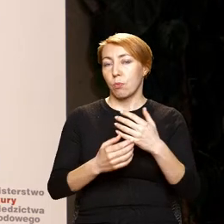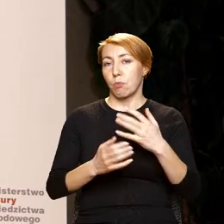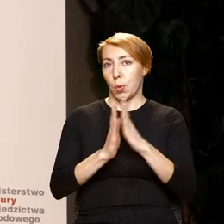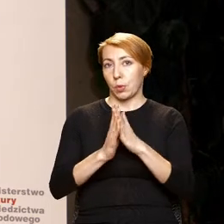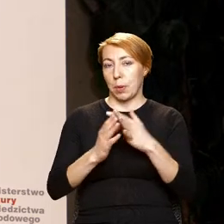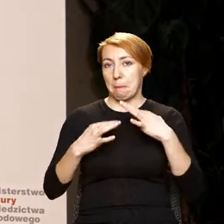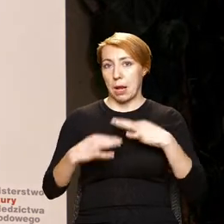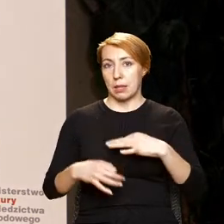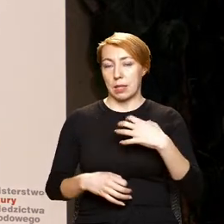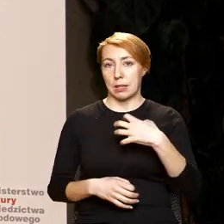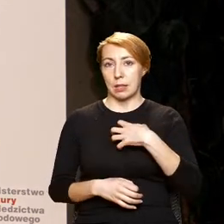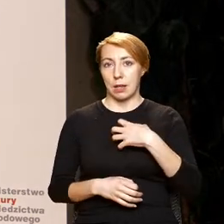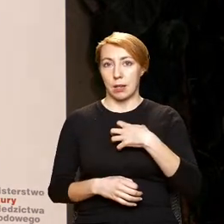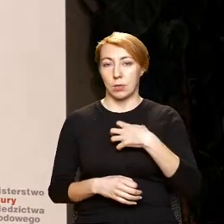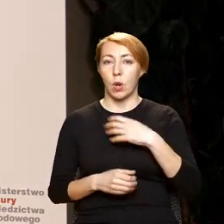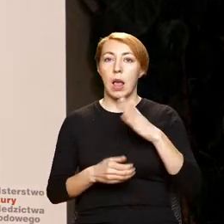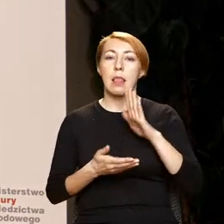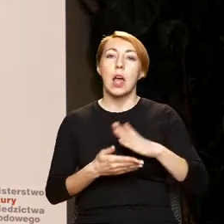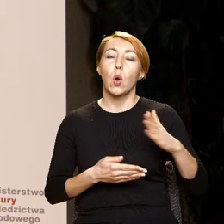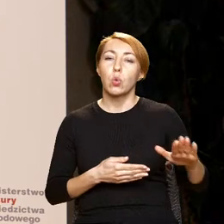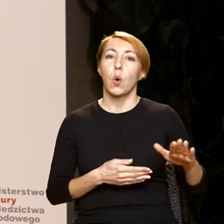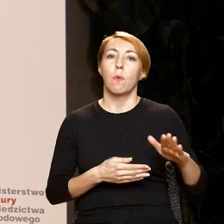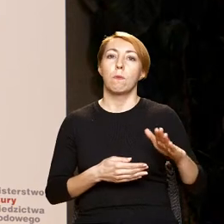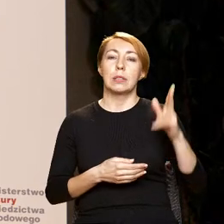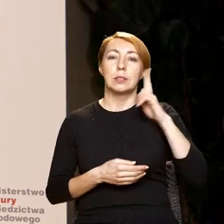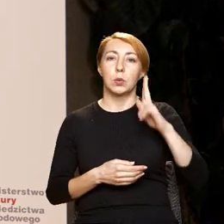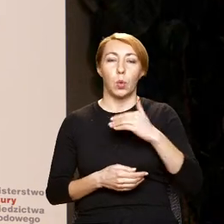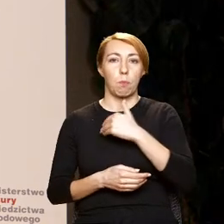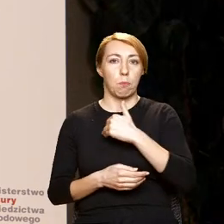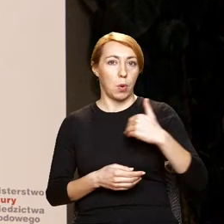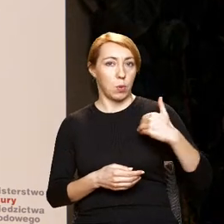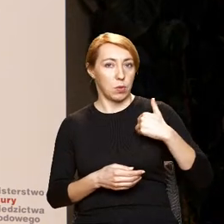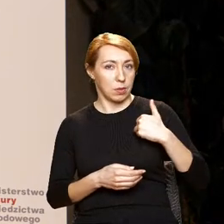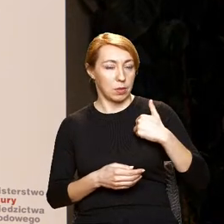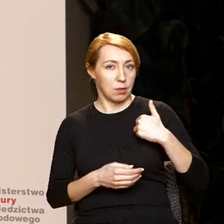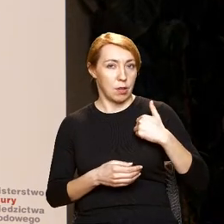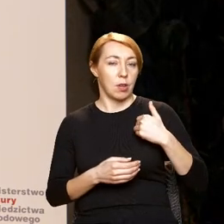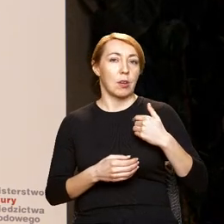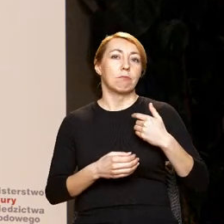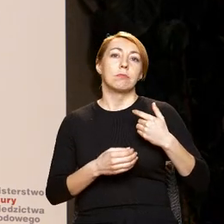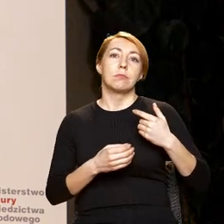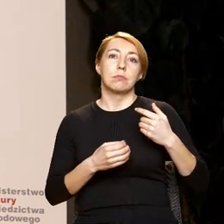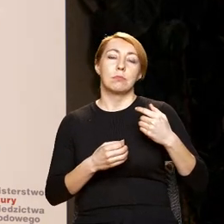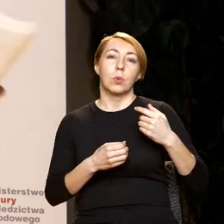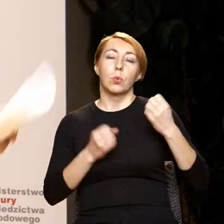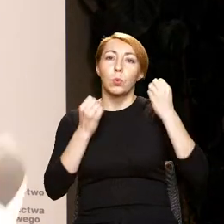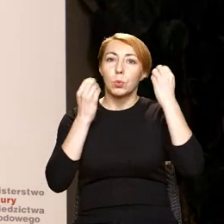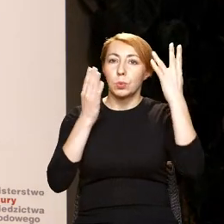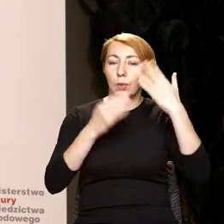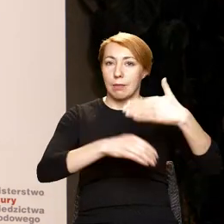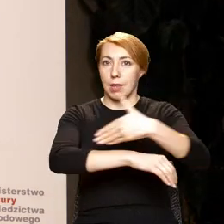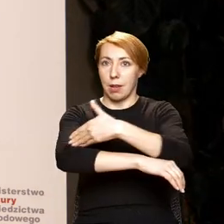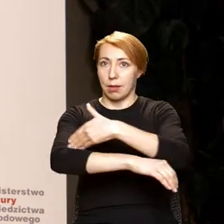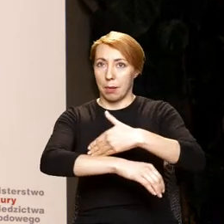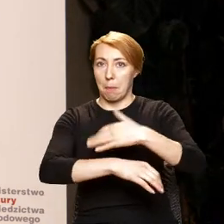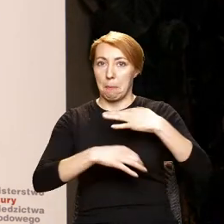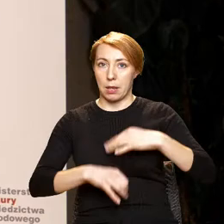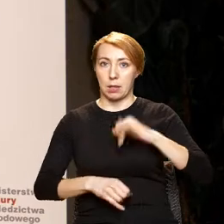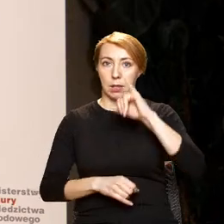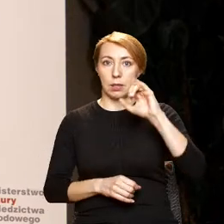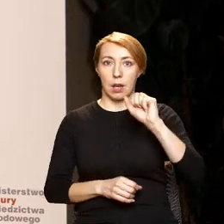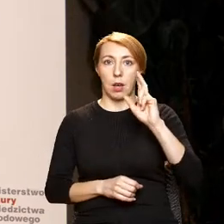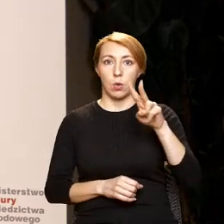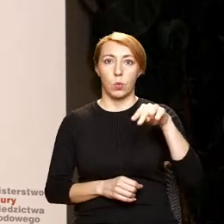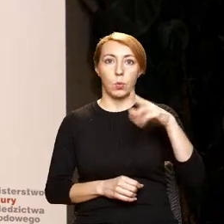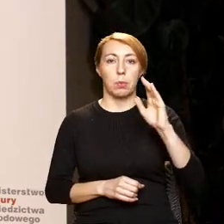dyrektor Narodowego Instytutu Polskiego Dziedzictwa Kulturowego za granicą, panią Dorotę Janiszewską-Jakubiak.